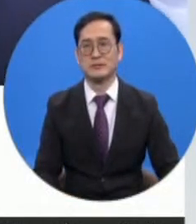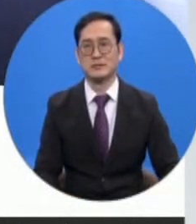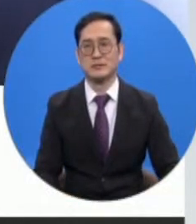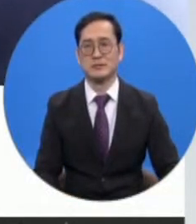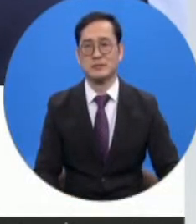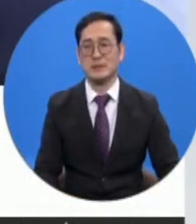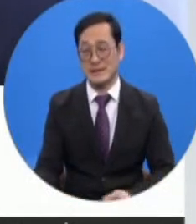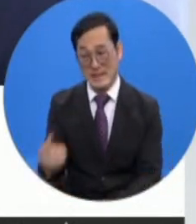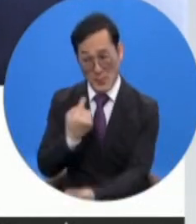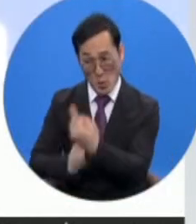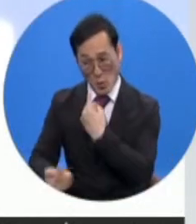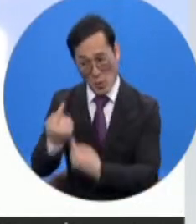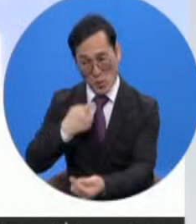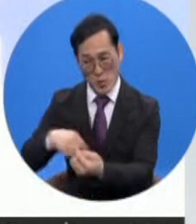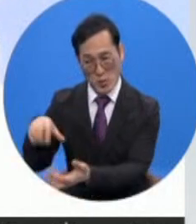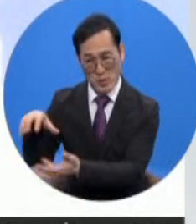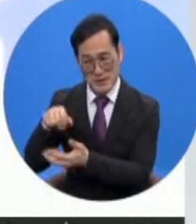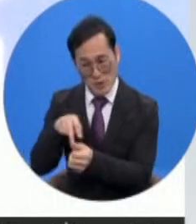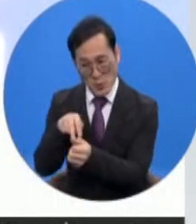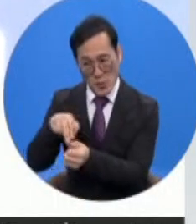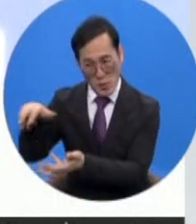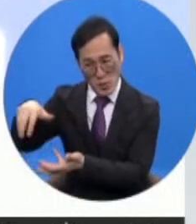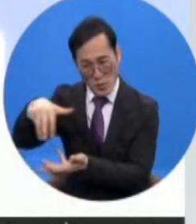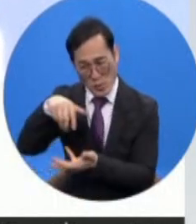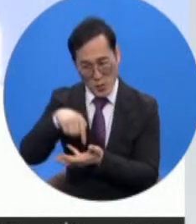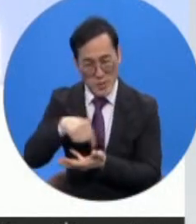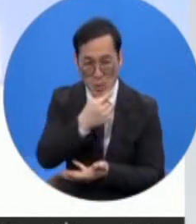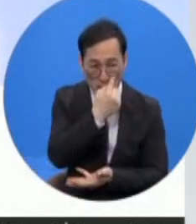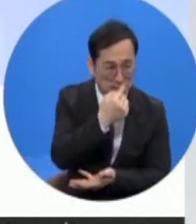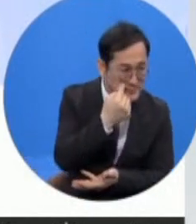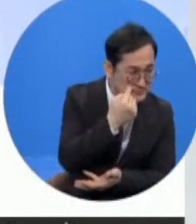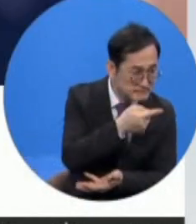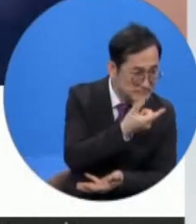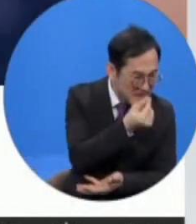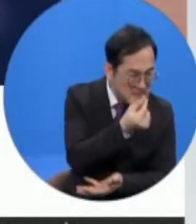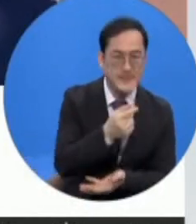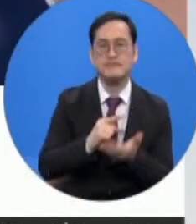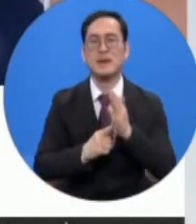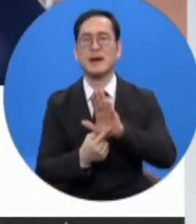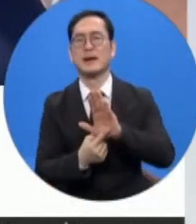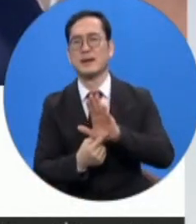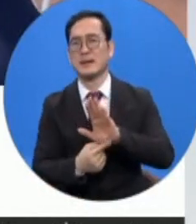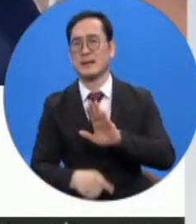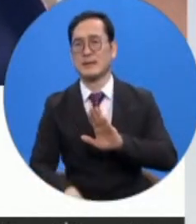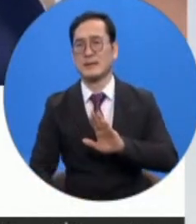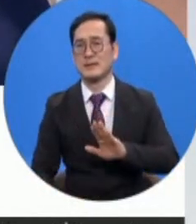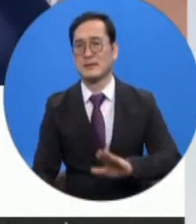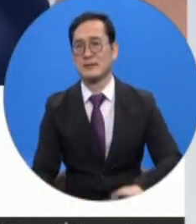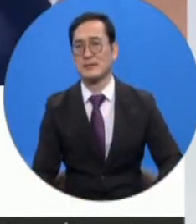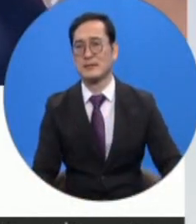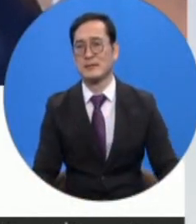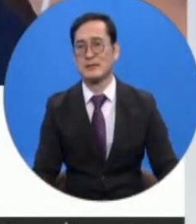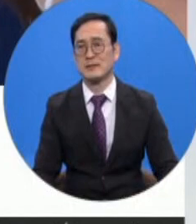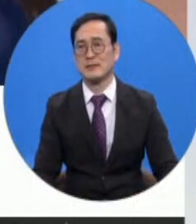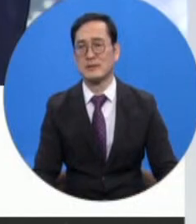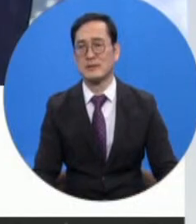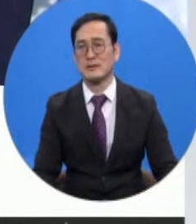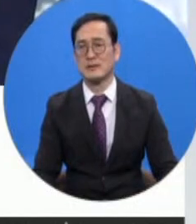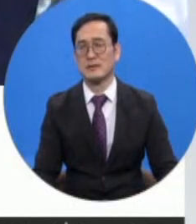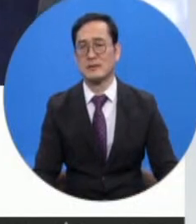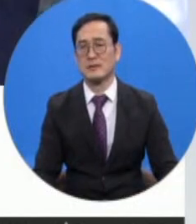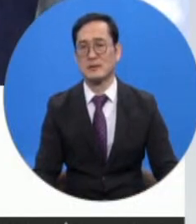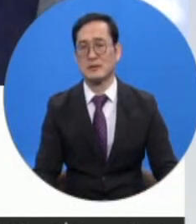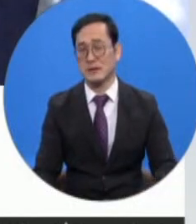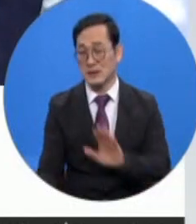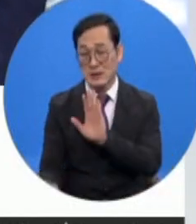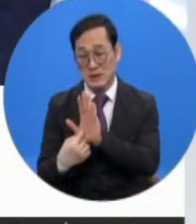내용을 원희룡 지금 본부장이 직접 나가서 언급을 할 정도면 관련된 사건이 진실이 아니라면 이재명 후보 측에서 적극적으로 나와야